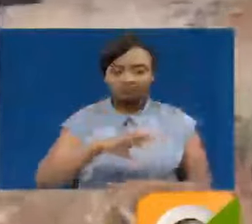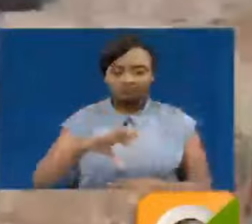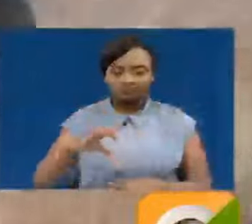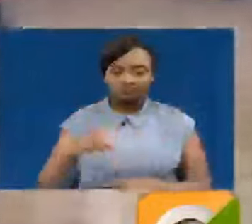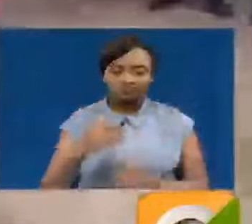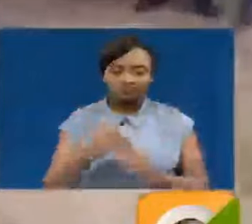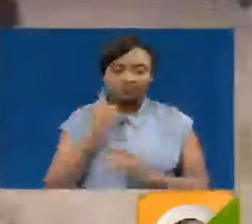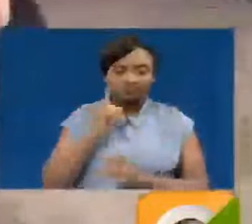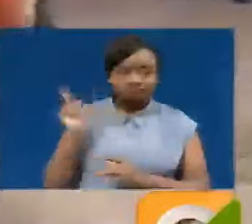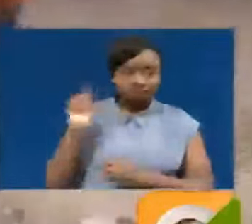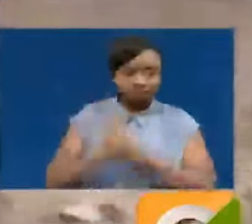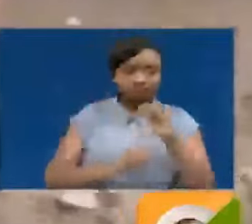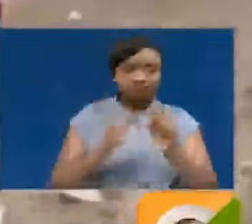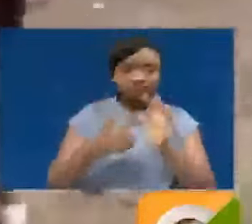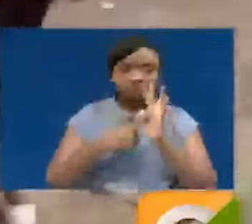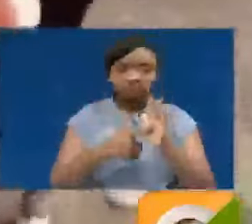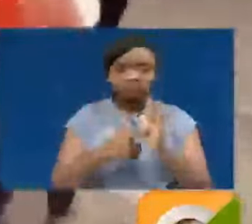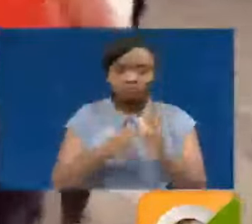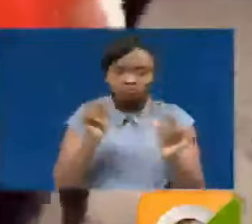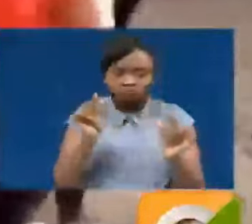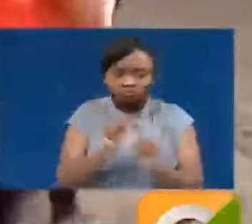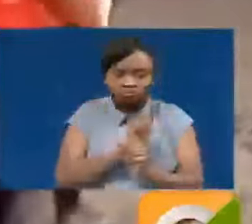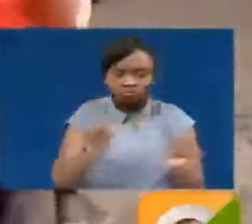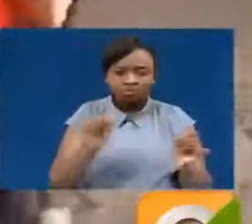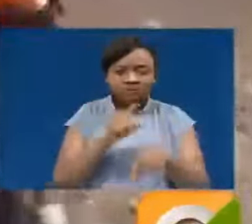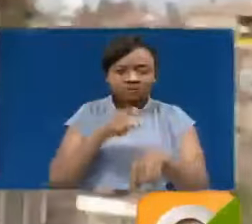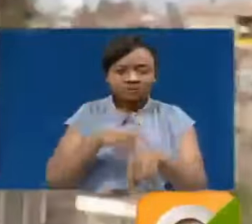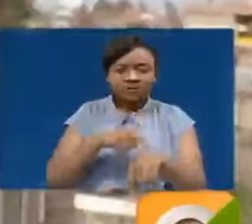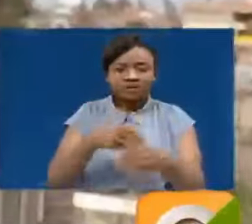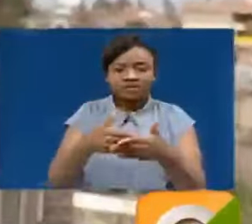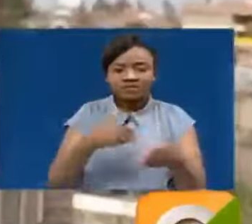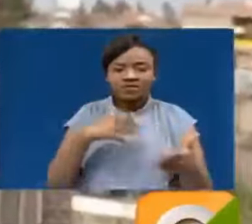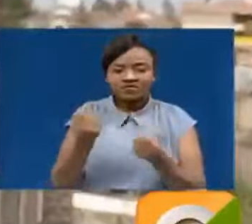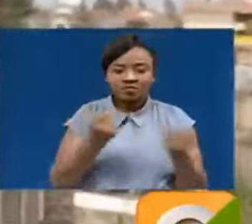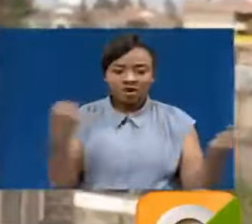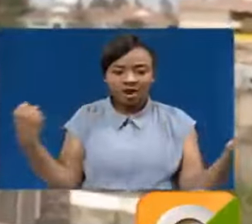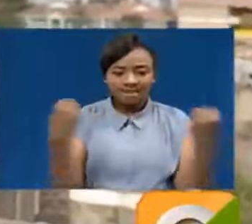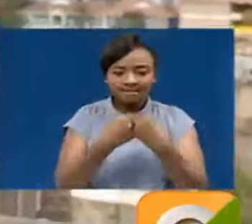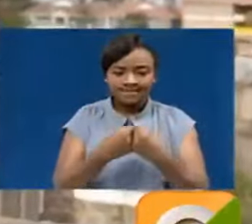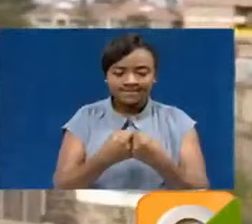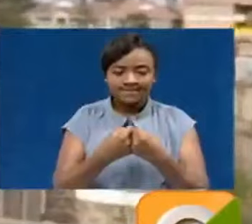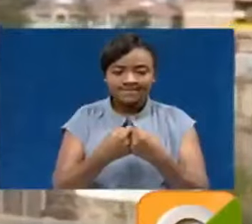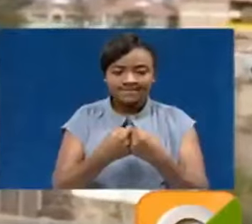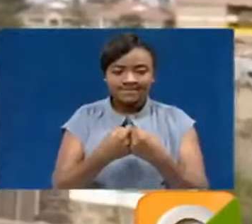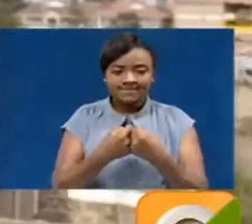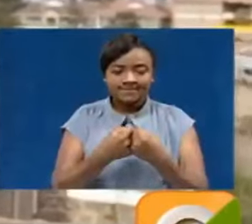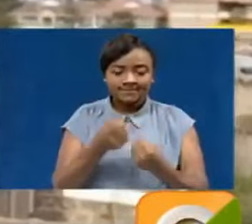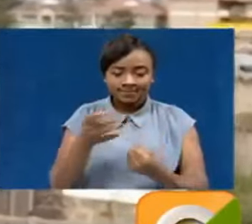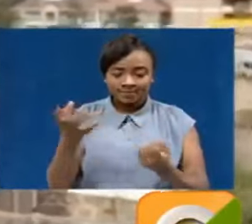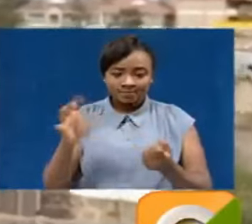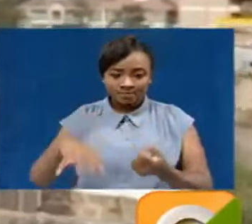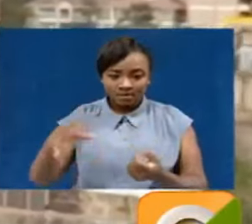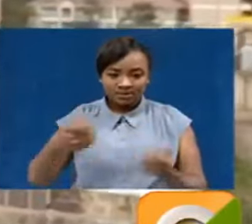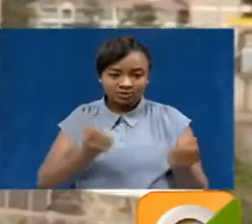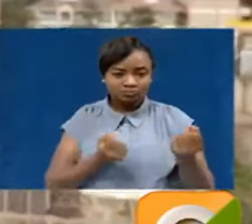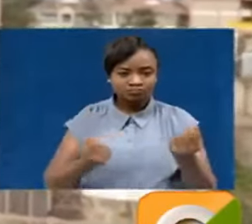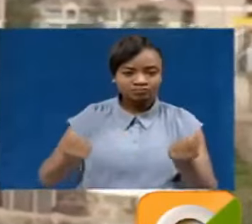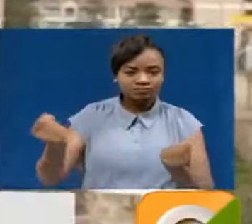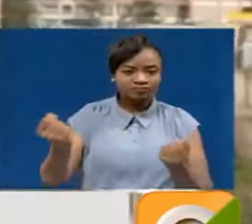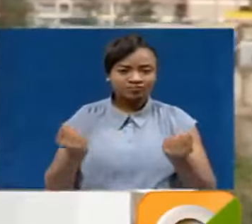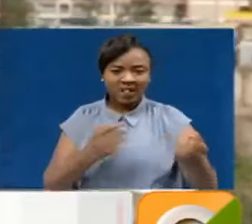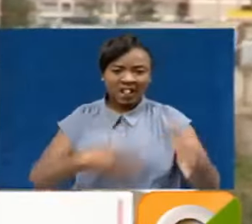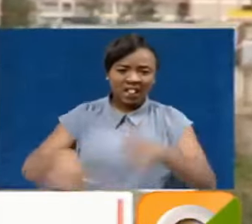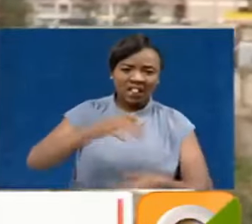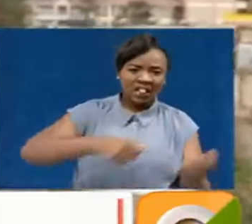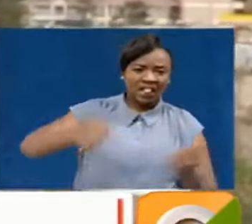Video hii ikionyesha saa chache kabla ya ajali kutokea. Our matatu was the first one to veer off somehow, but the driver